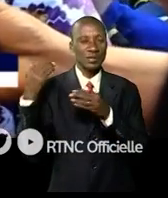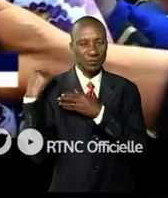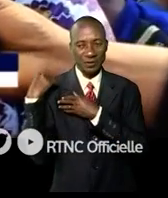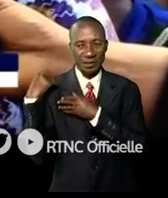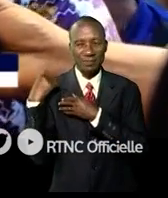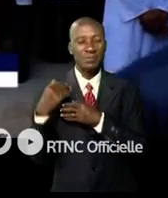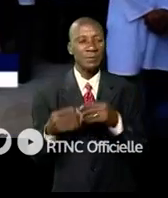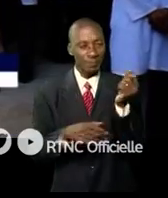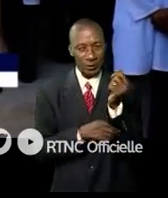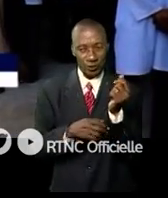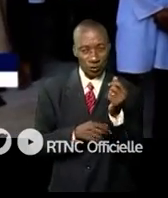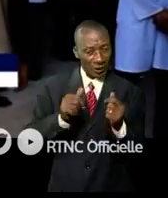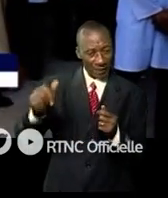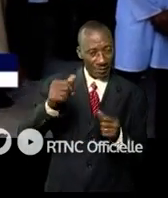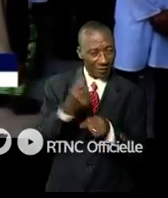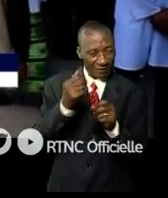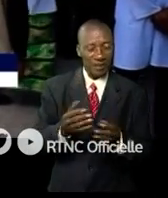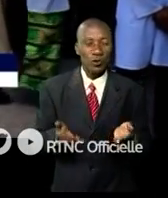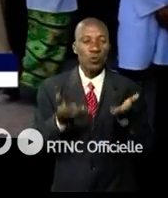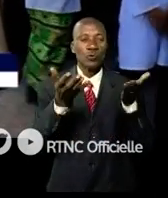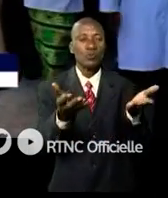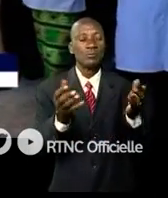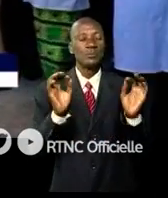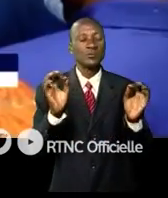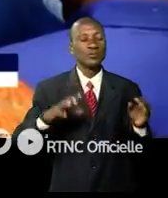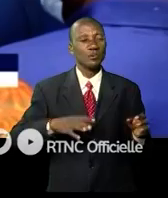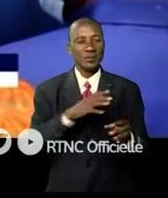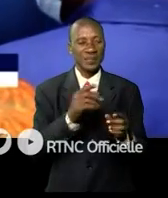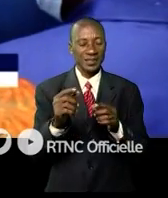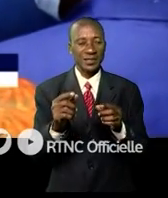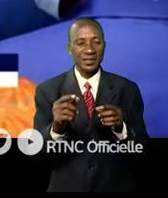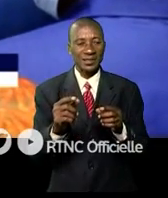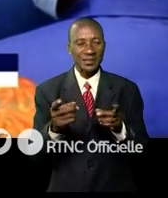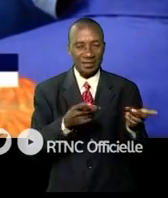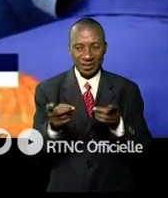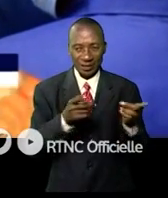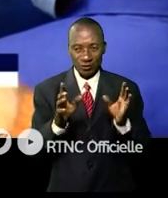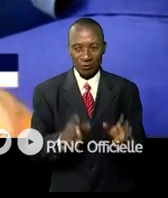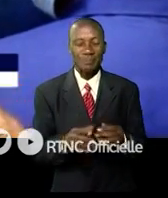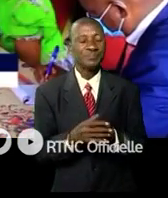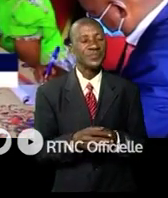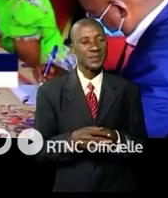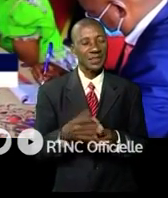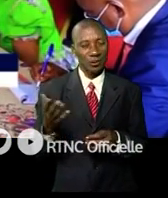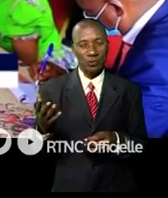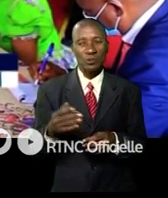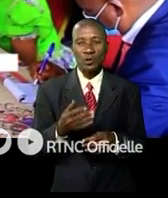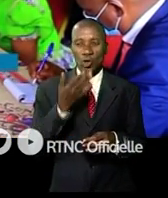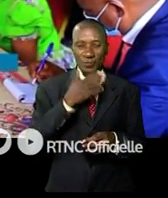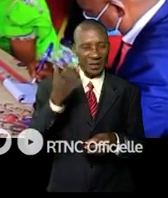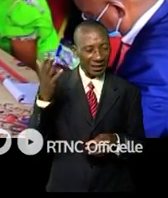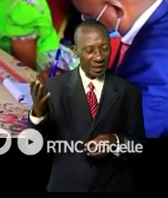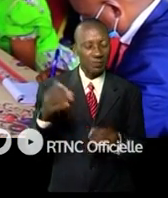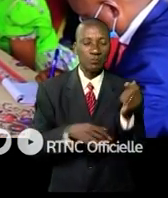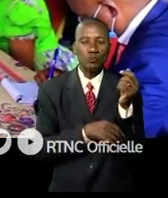ont proposé cela. Outre le centre de tri, l'hôpital général de référence de Kinshasa devra aussi accueillir les patients de